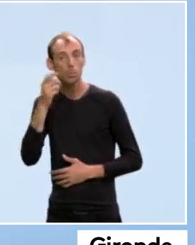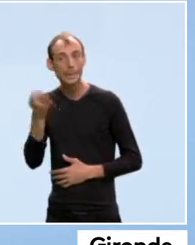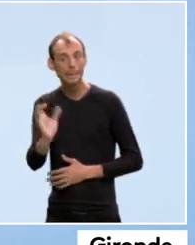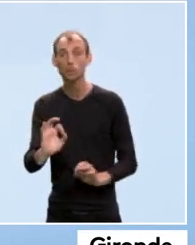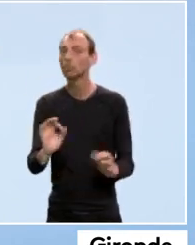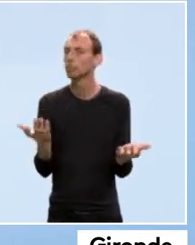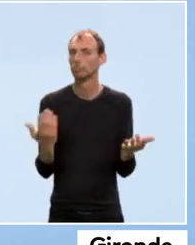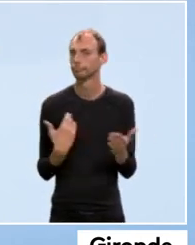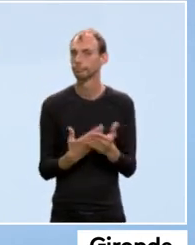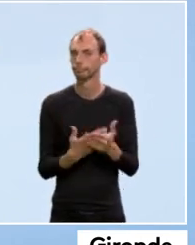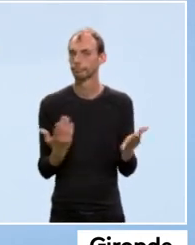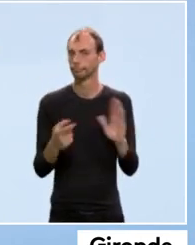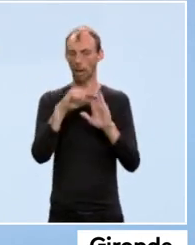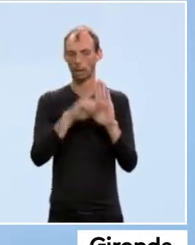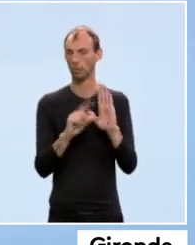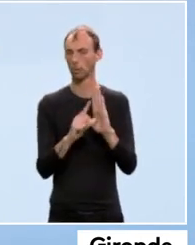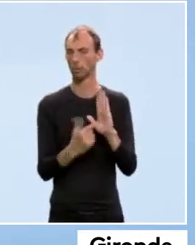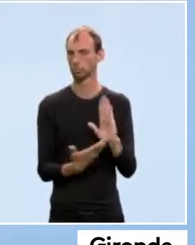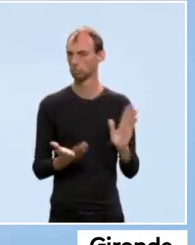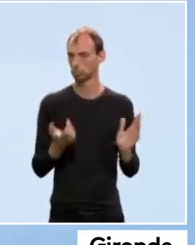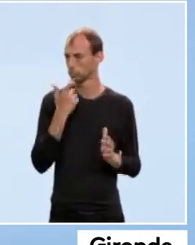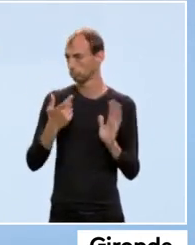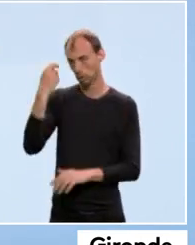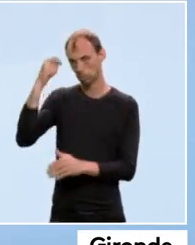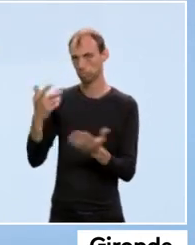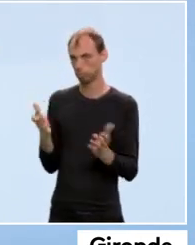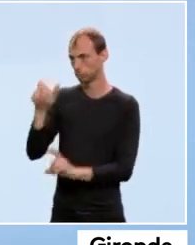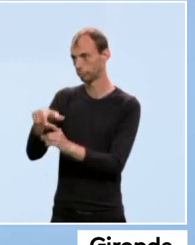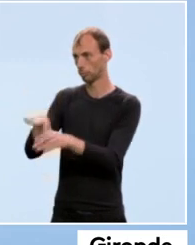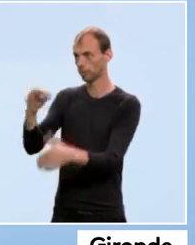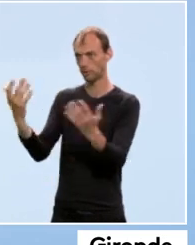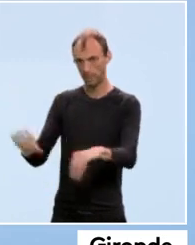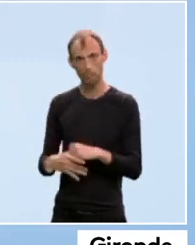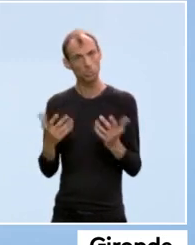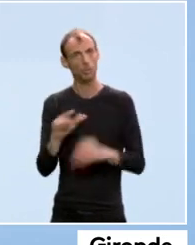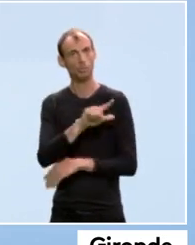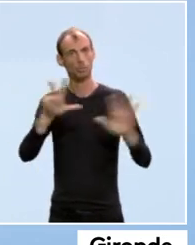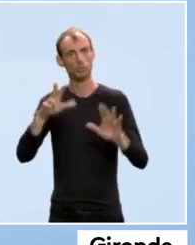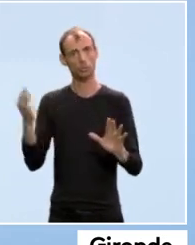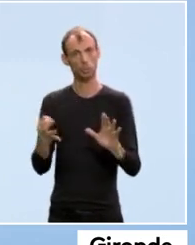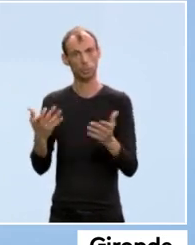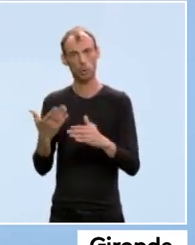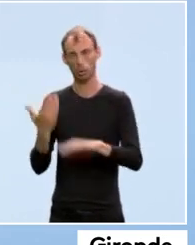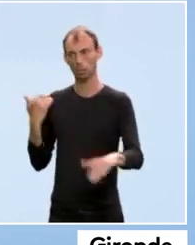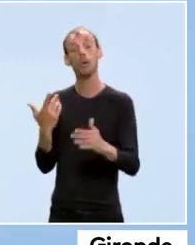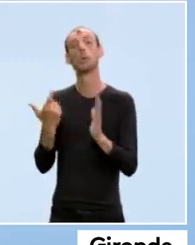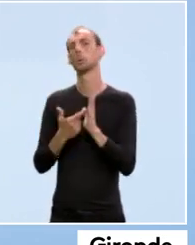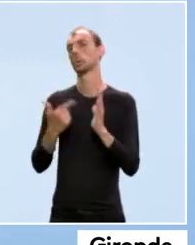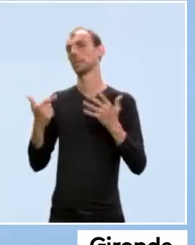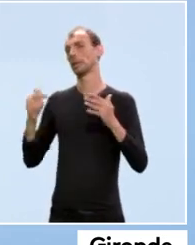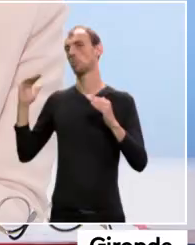le président de la République a été élu il a été bien élu avec un socle fort au premier tour de 28% supérieur à ce que c'était en 2017